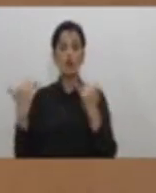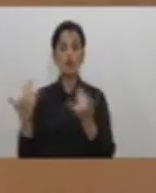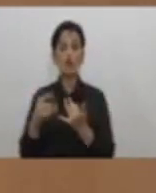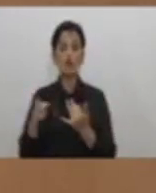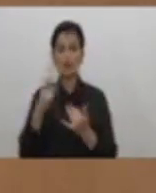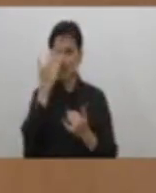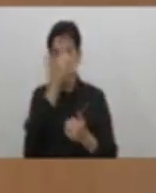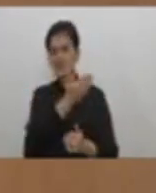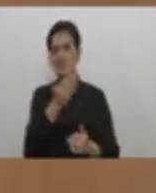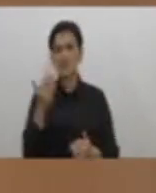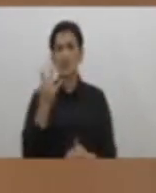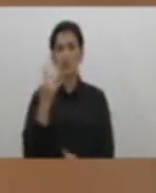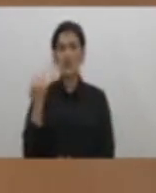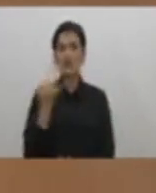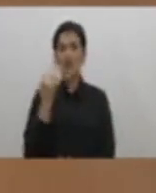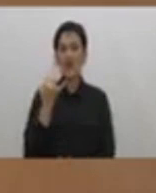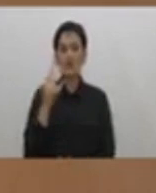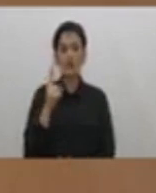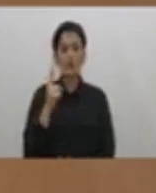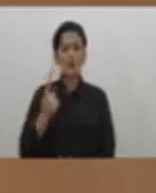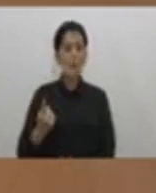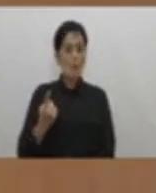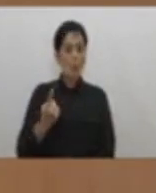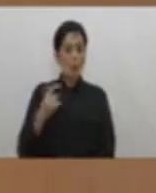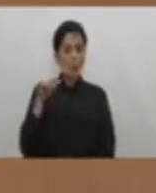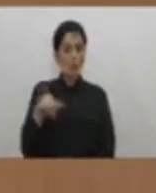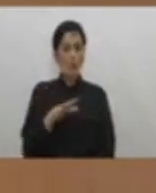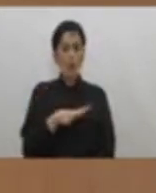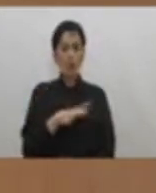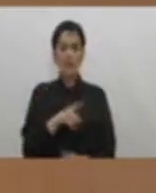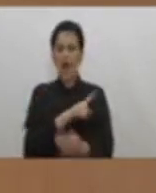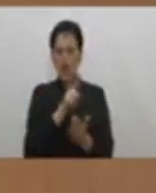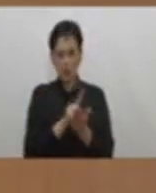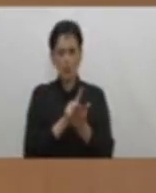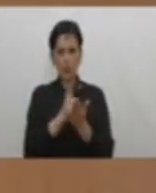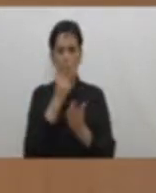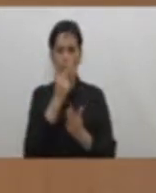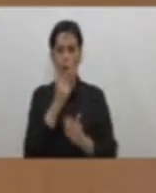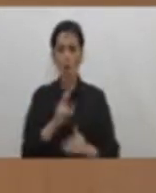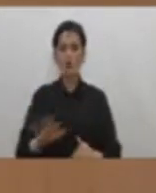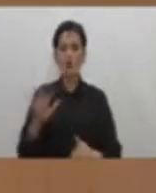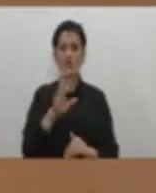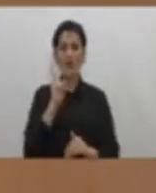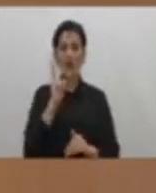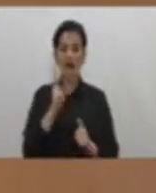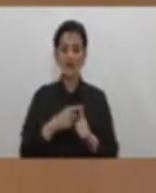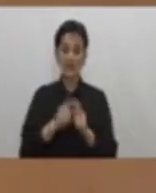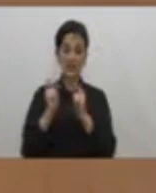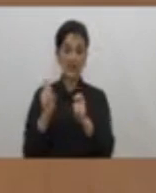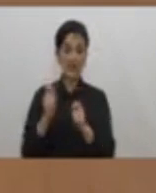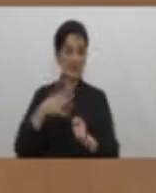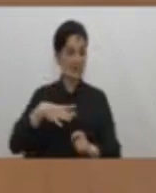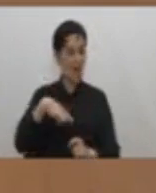საზოგადოება ამით უნდა დაინტერესდეს, რატომღაც მოლოდინი, რომ აუცილებლად ორ ქვეყანას მიენიჭებოდა კანდიდატის სტატუსი და საქართველოს არა,